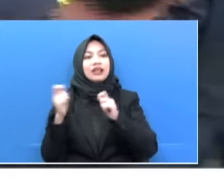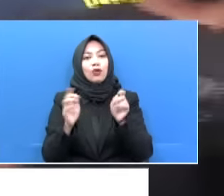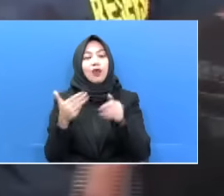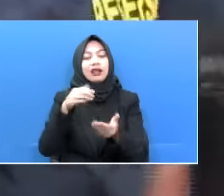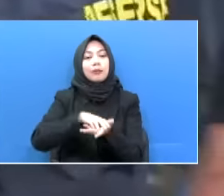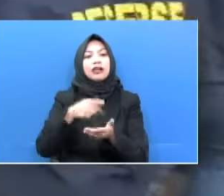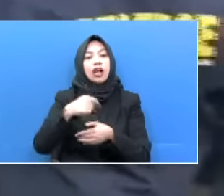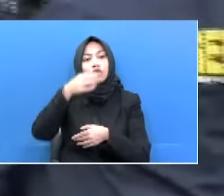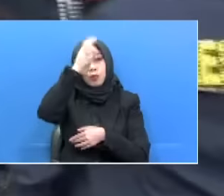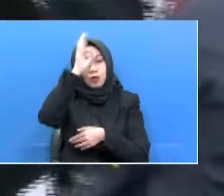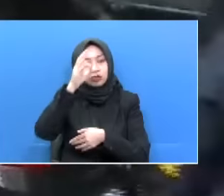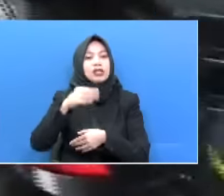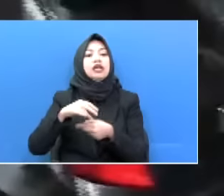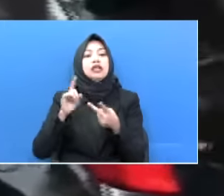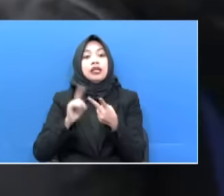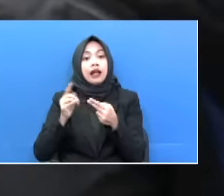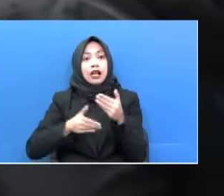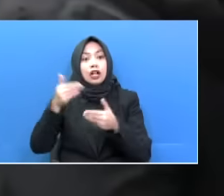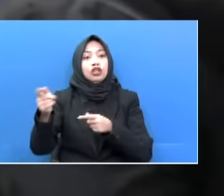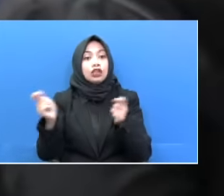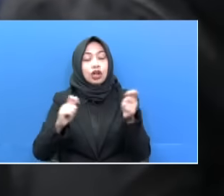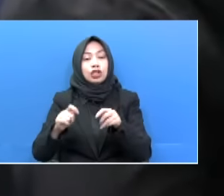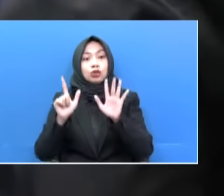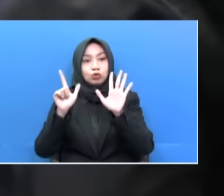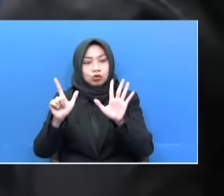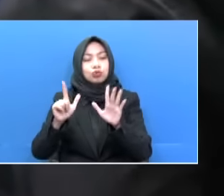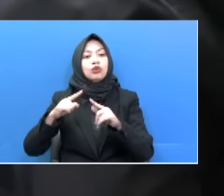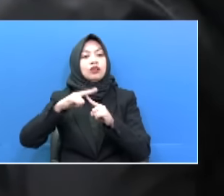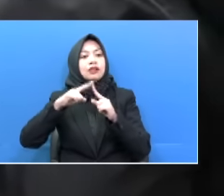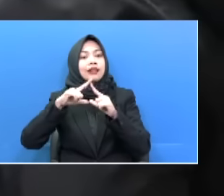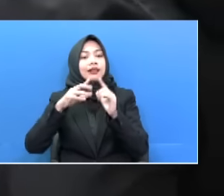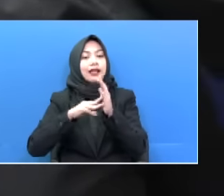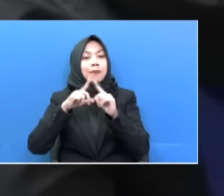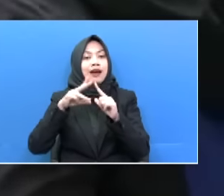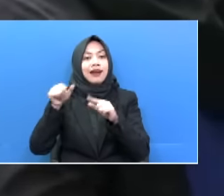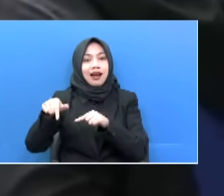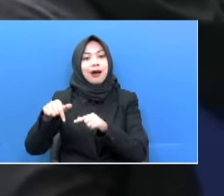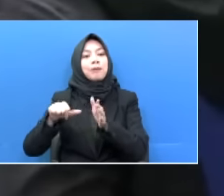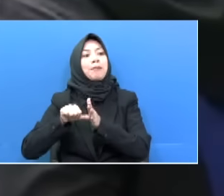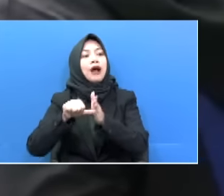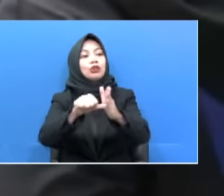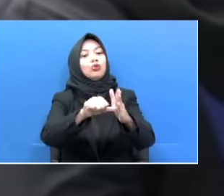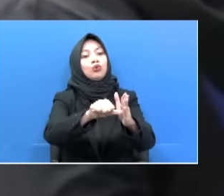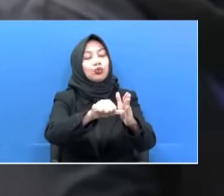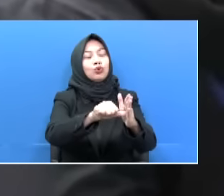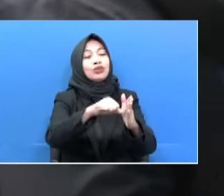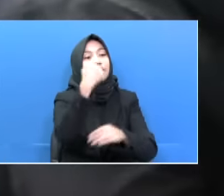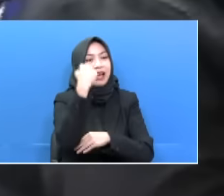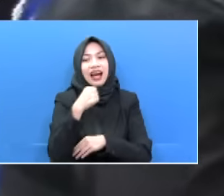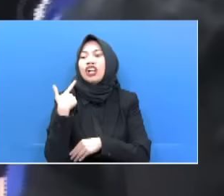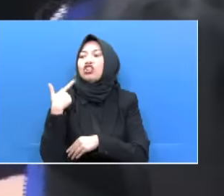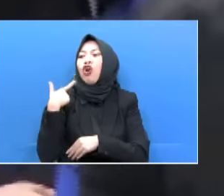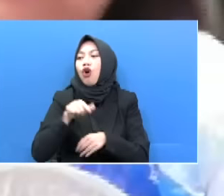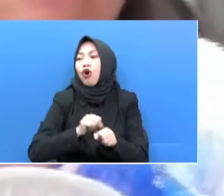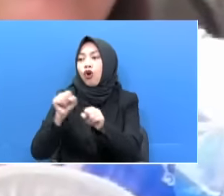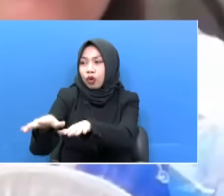waktu pada adegan ketujuh Tamara menitipkan anaknya ke asisten rumah tangga tersangka Karena pada saat itu Yuda sedang